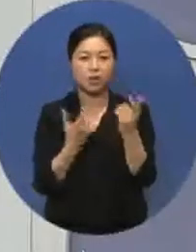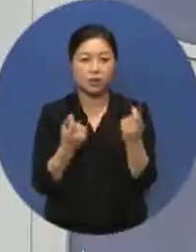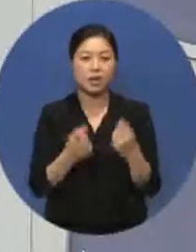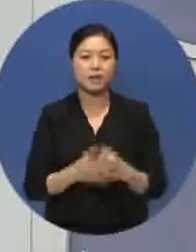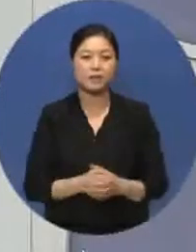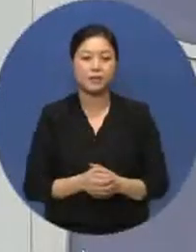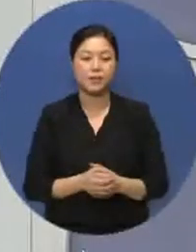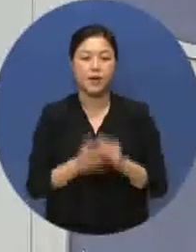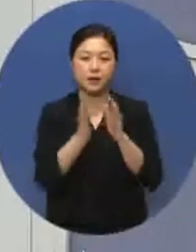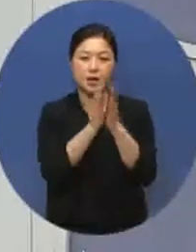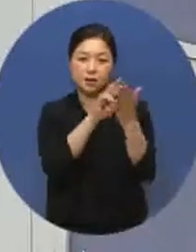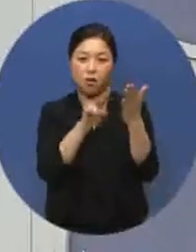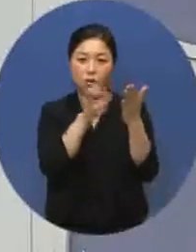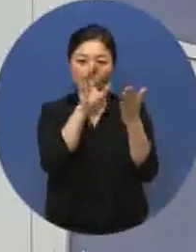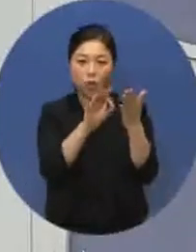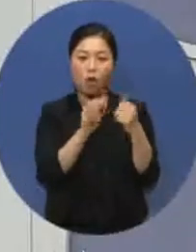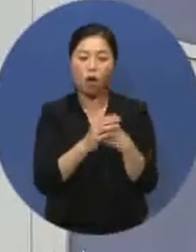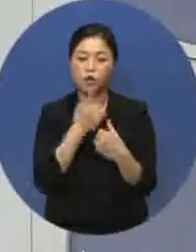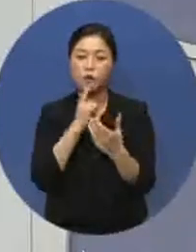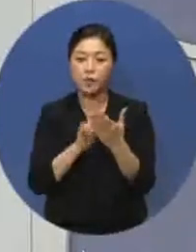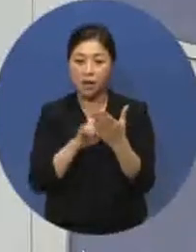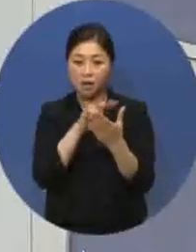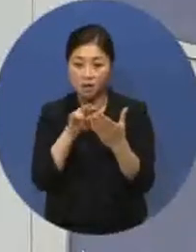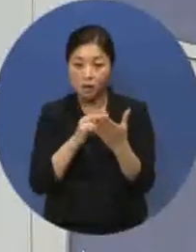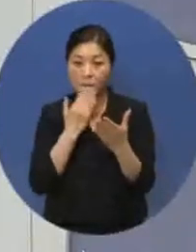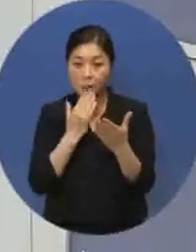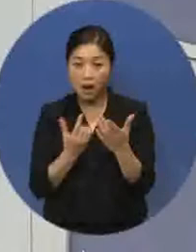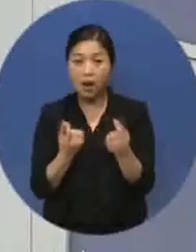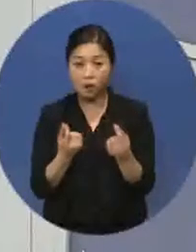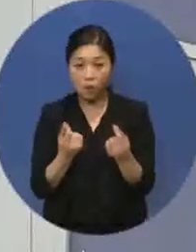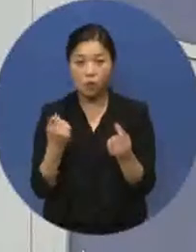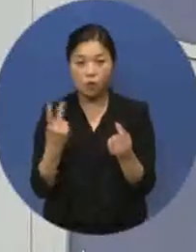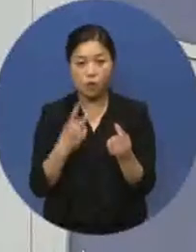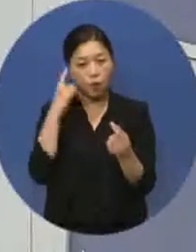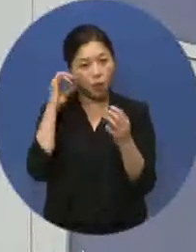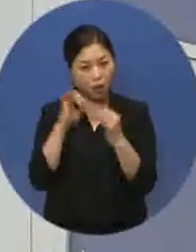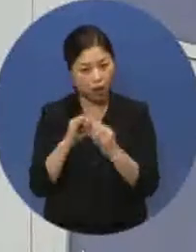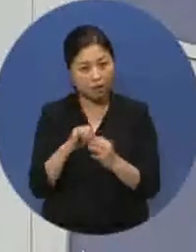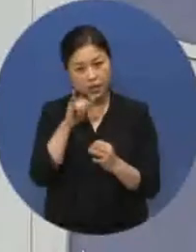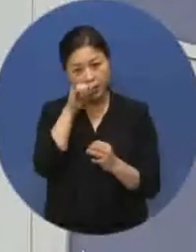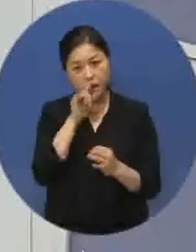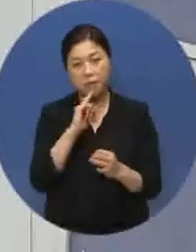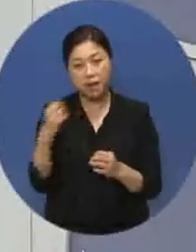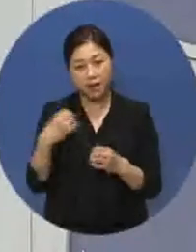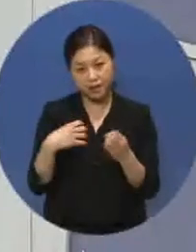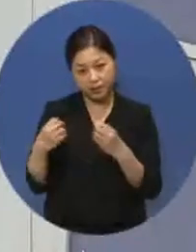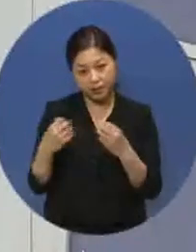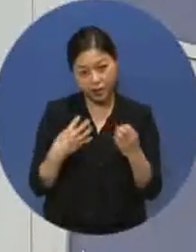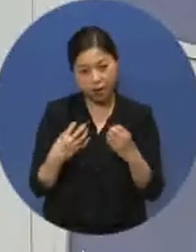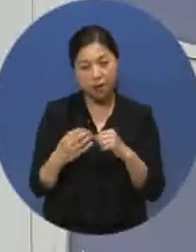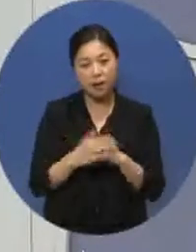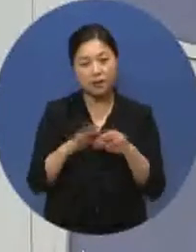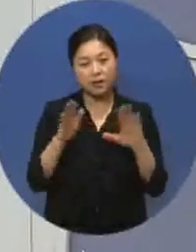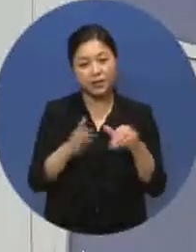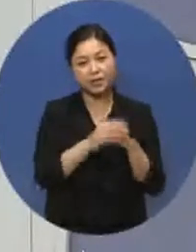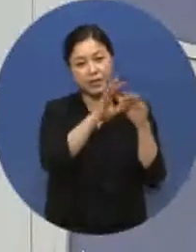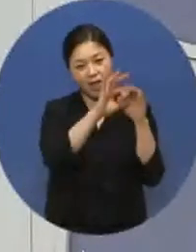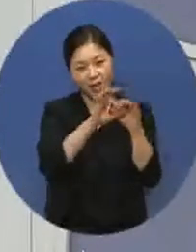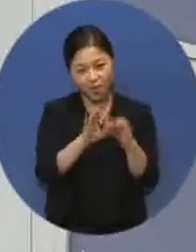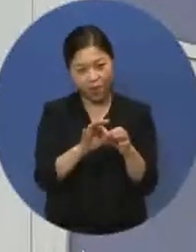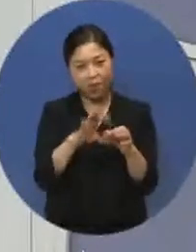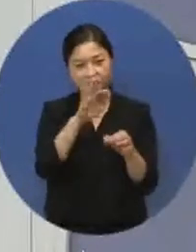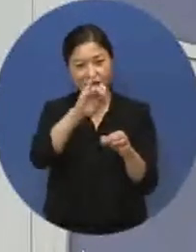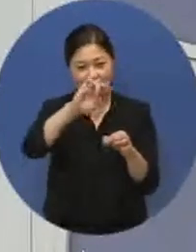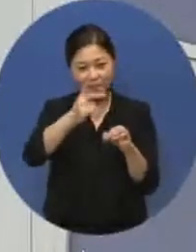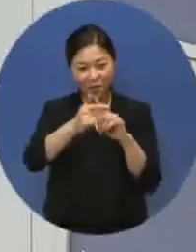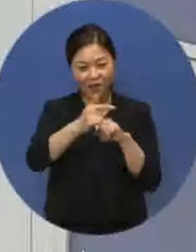그런데 보시고 많은 분들이 아 참 쉽게 읽을 수 있었고 공감하는 부분이 많다라고 생각해서 지금 계속해서 이변